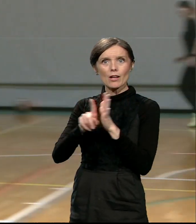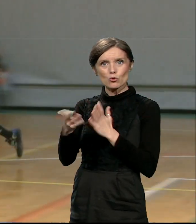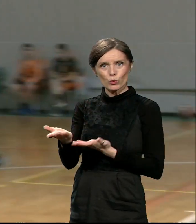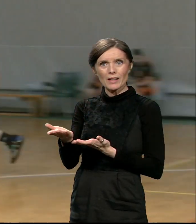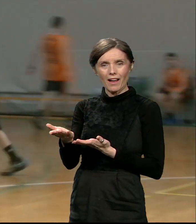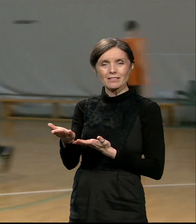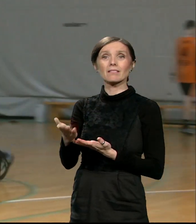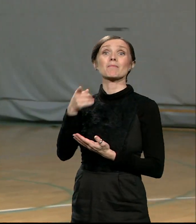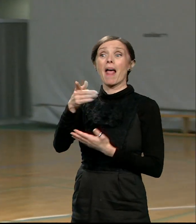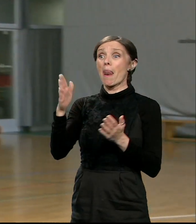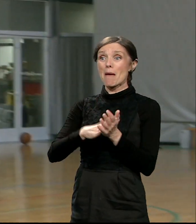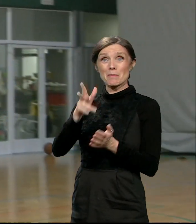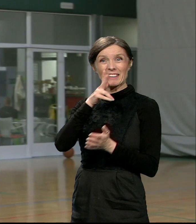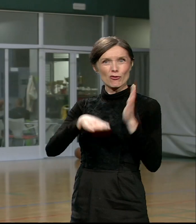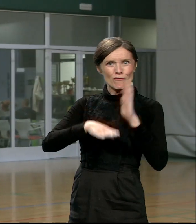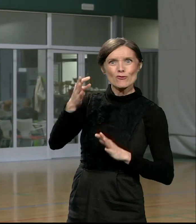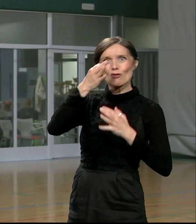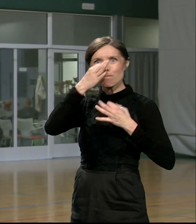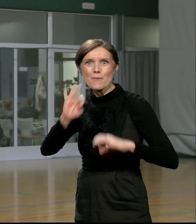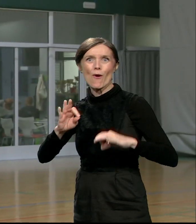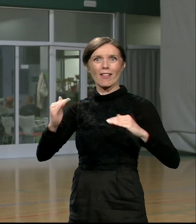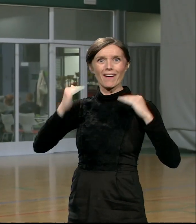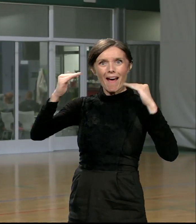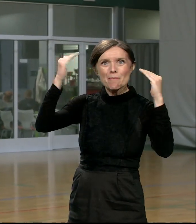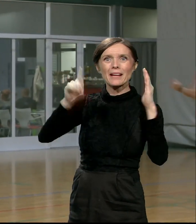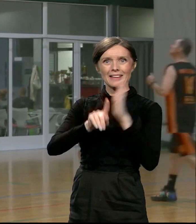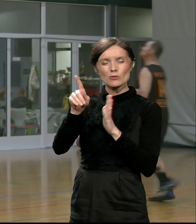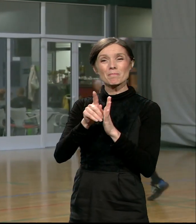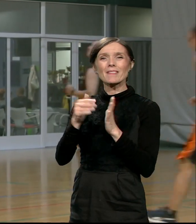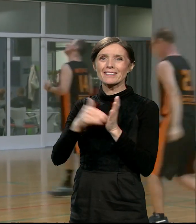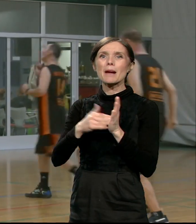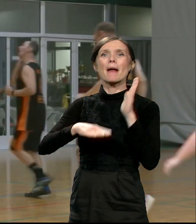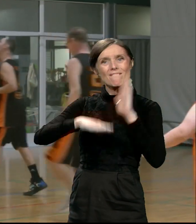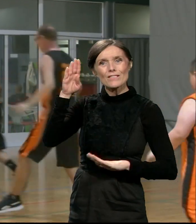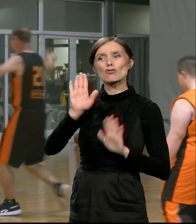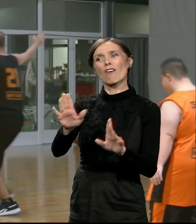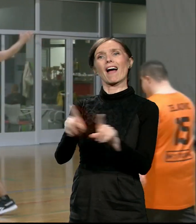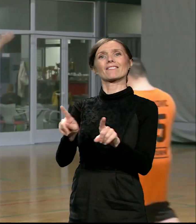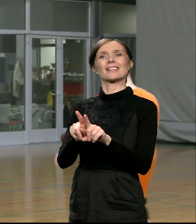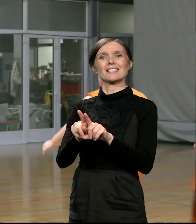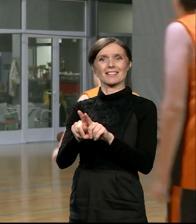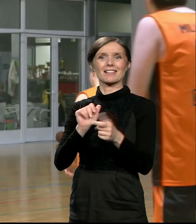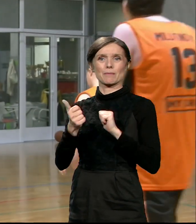veći napredak bilo bi značajno omogućiti im više ovakvih sportskih aktivnosti.